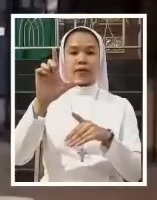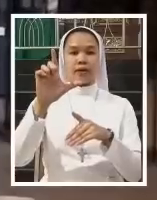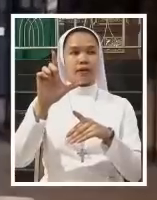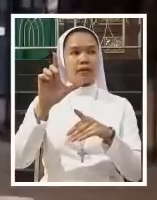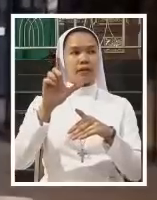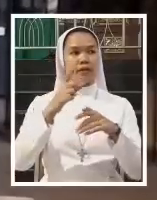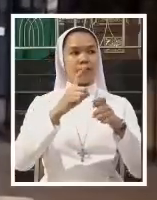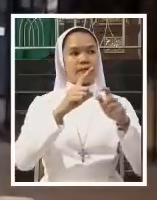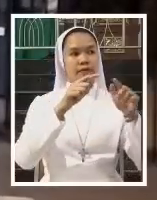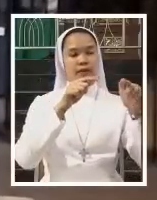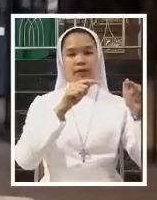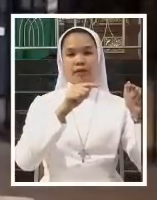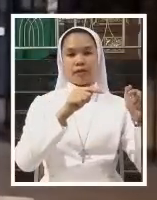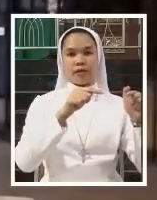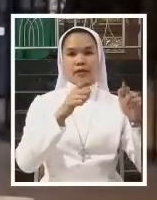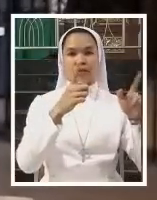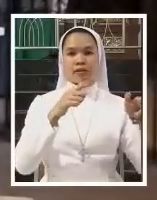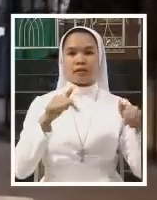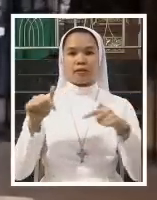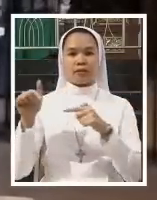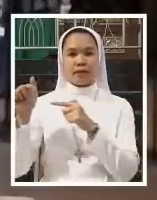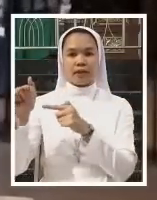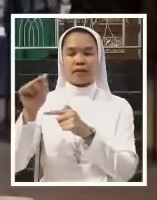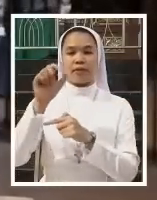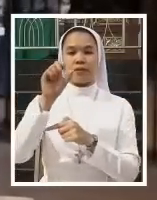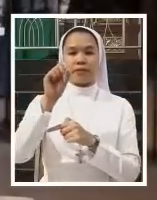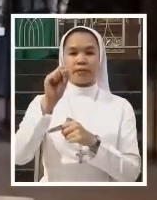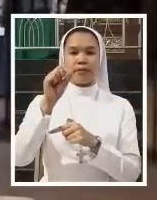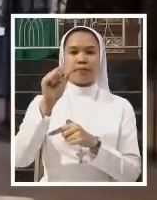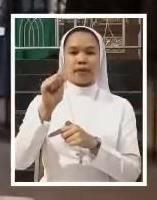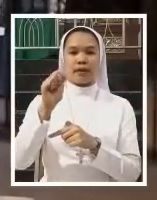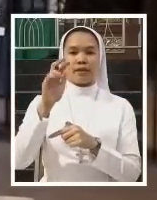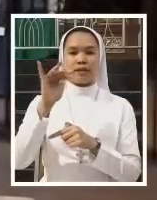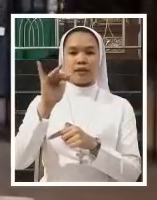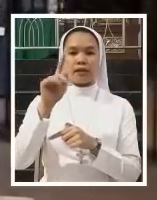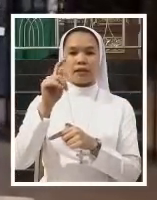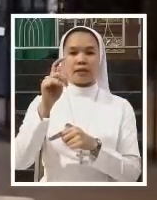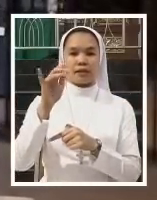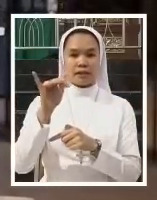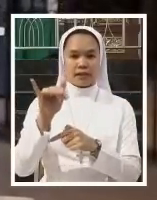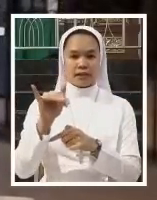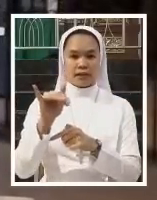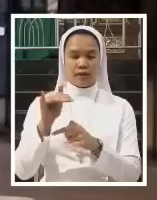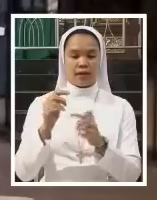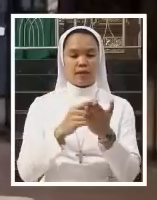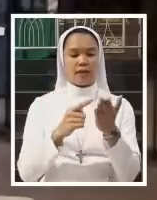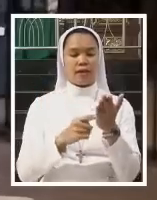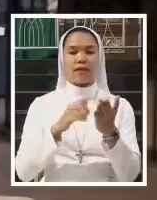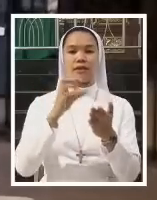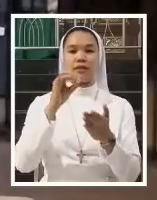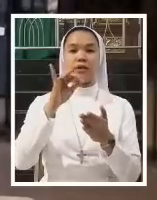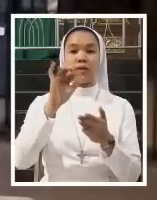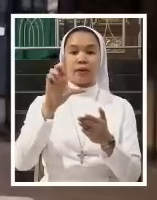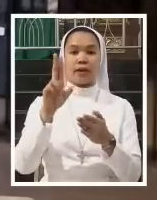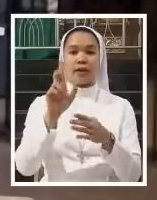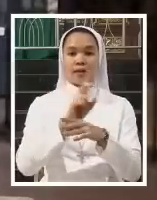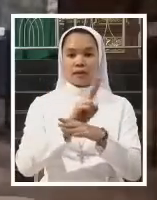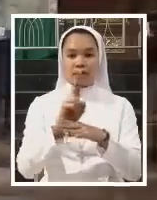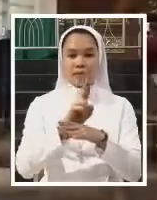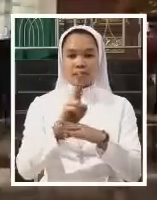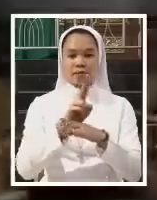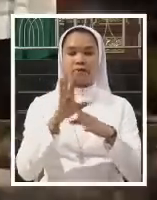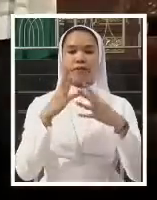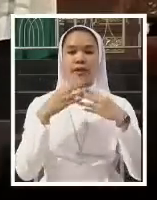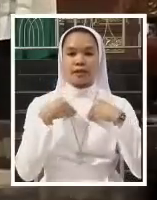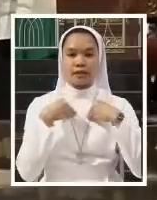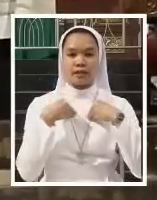santuario pasiring sa sakristiya. Ining mga olyo, iyo ang mga gagamiton sa pag-ako